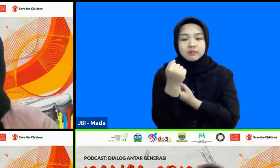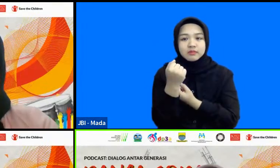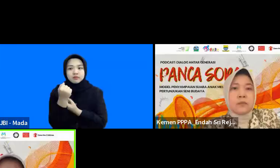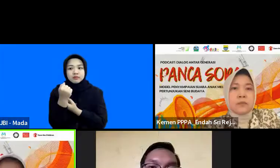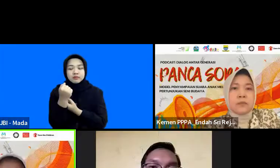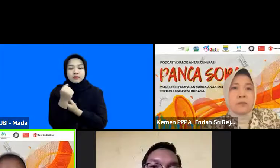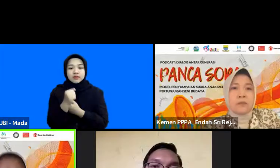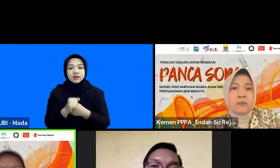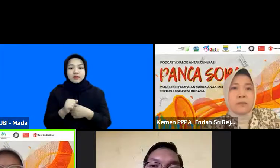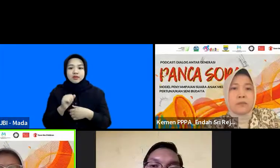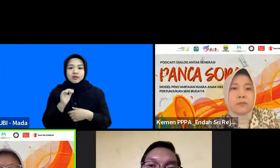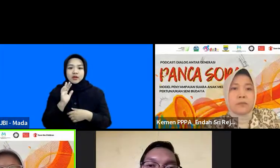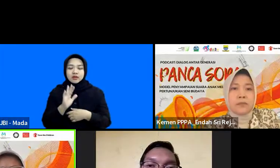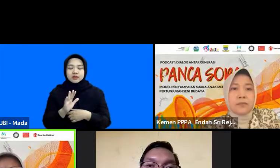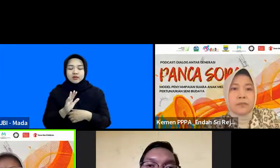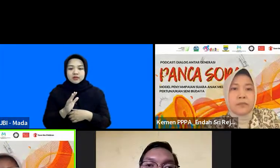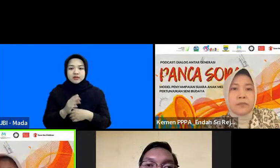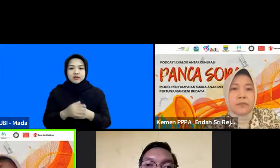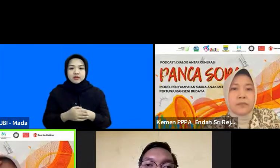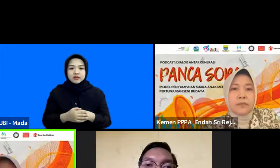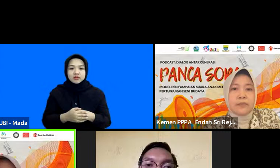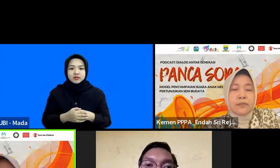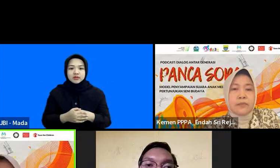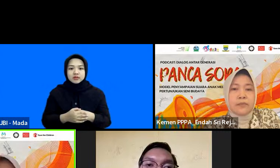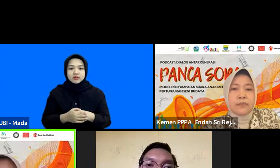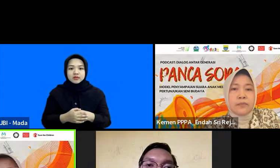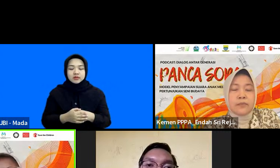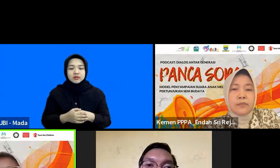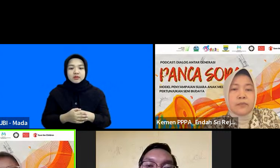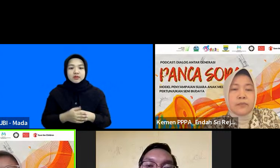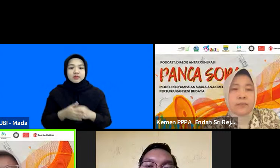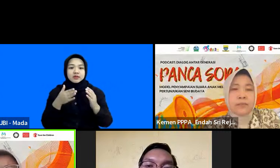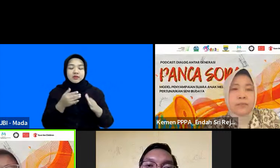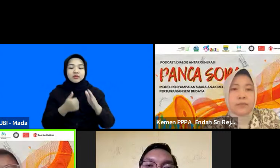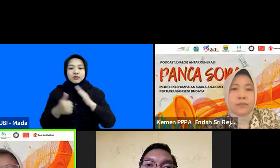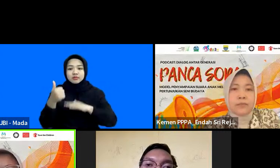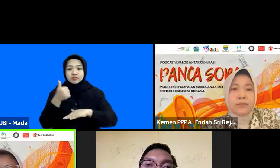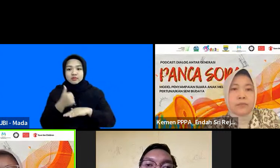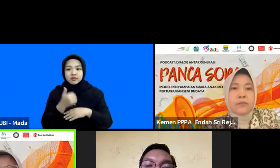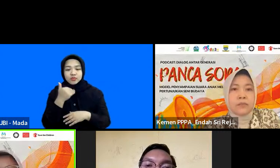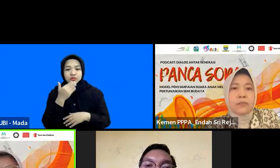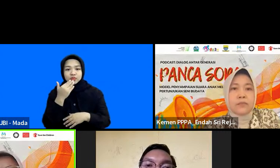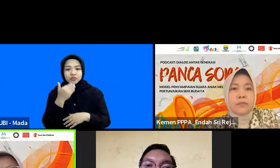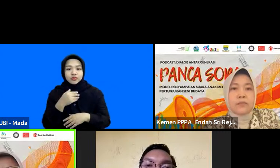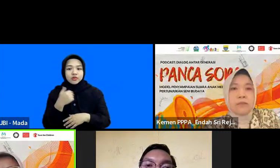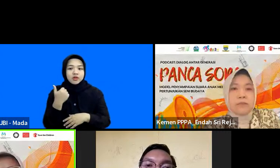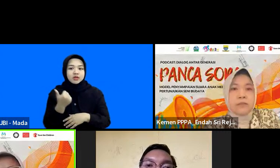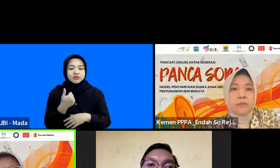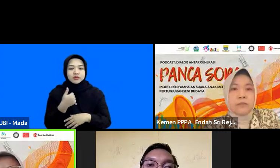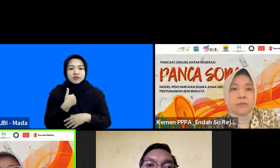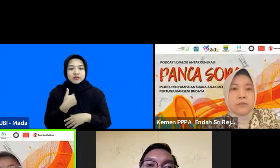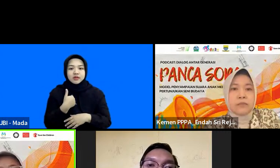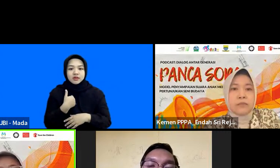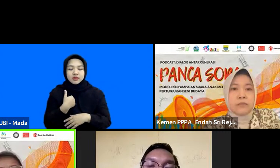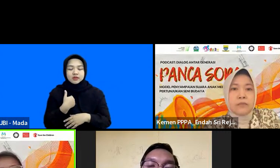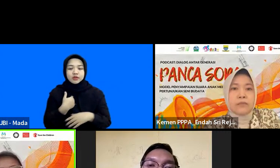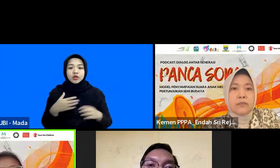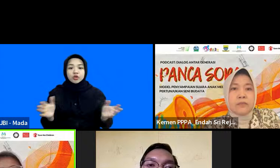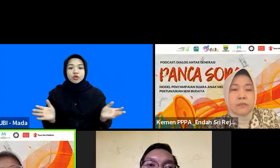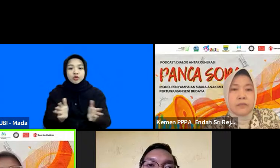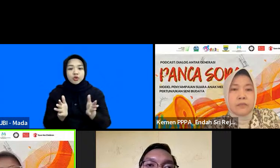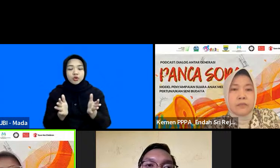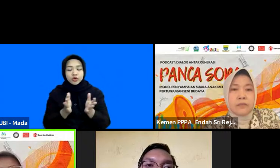juga apa ya di leading sektor terkait juga mudah-mudahan bisa ada dorongan